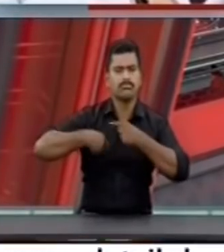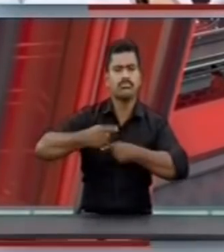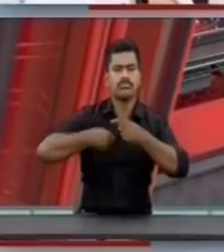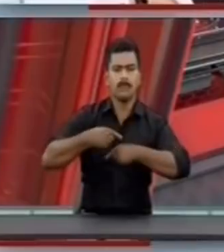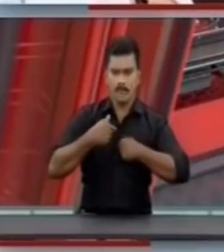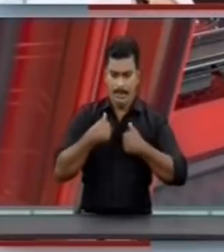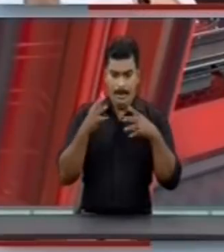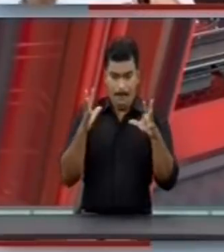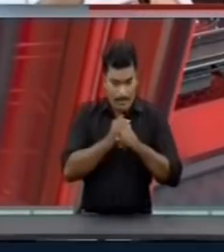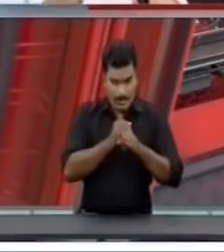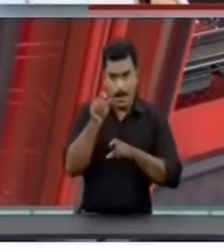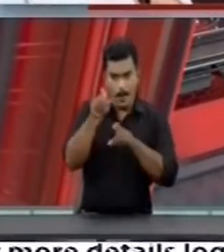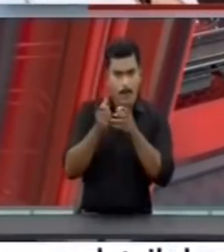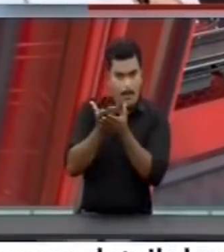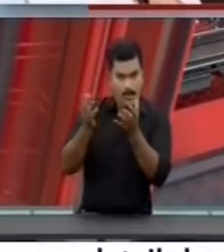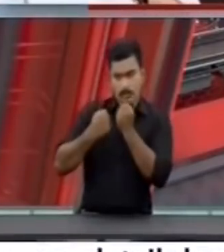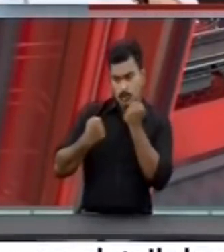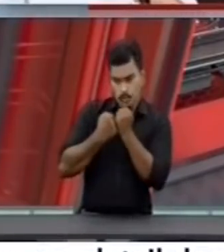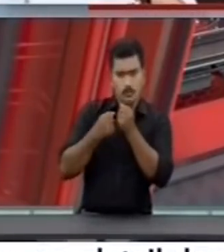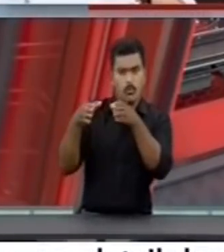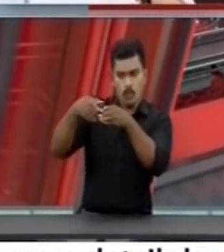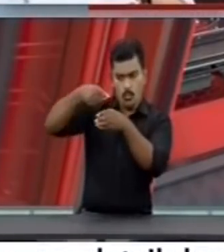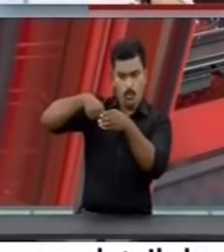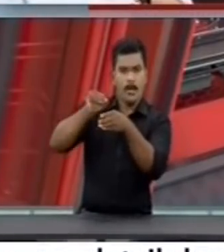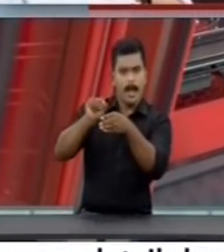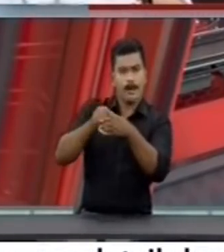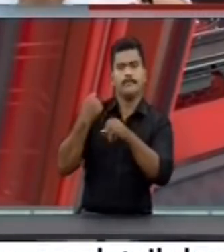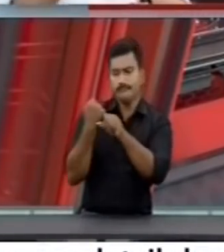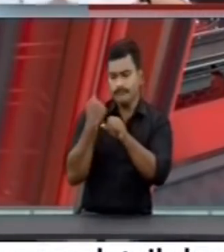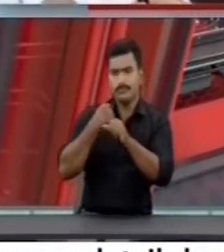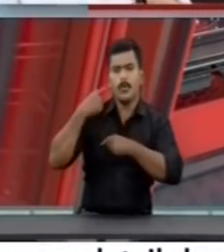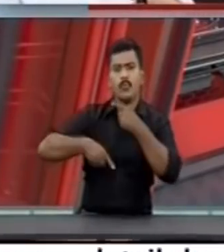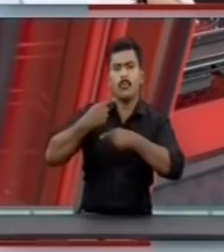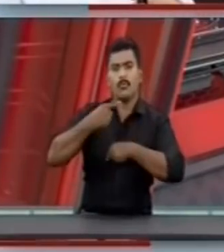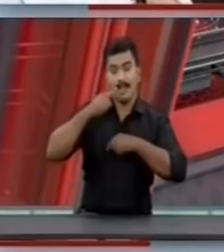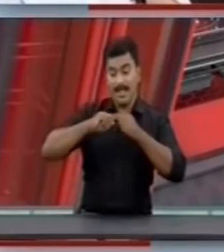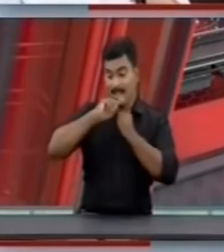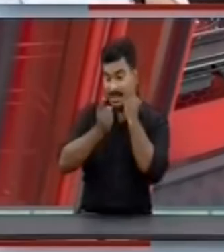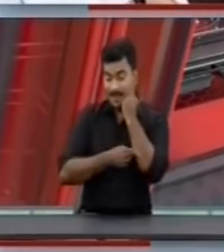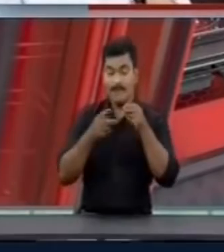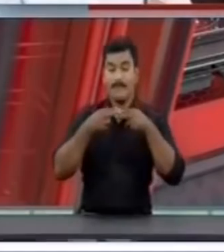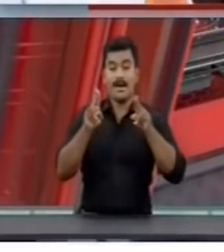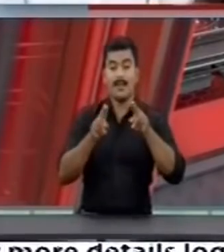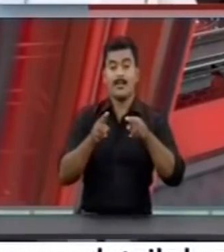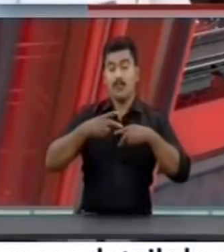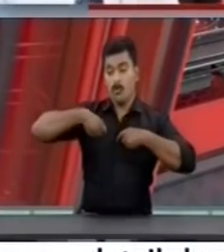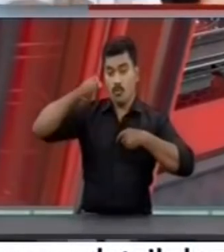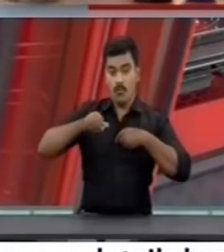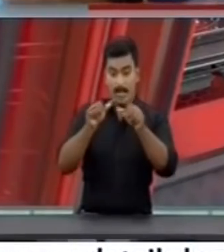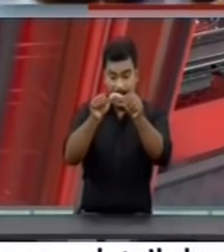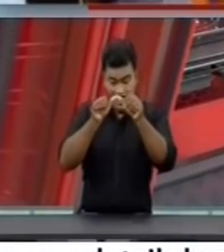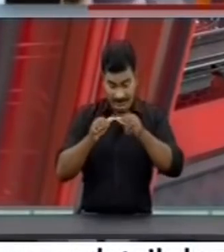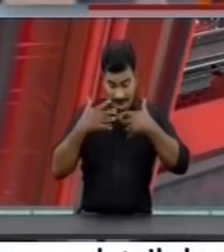വർക്ക് നടക്കുന്നുണ്ട്. ഞങ്ങൾ ഇത് അന്തിമ വിധി വന്നു കഴിഞ്ഞാൽ ആ വിധി ബഹുമാനപ്പെട്ട കോടതി ഞങ്ങൾക്ക് അനുകൂലമാണെന്ന് പ്രതീക്ഷിക്കുന്നു ഞങ്ങൾ. ഏതെങ്കിലും തരത്തിൽ ഈ